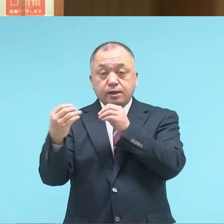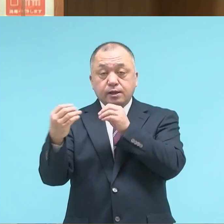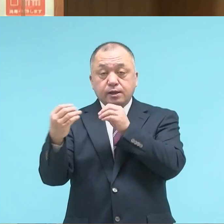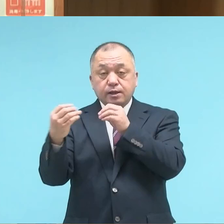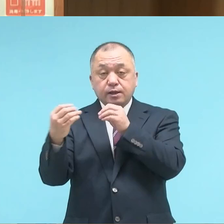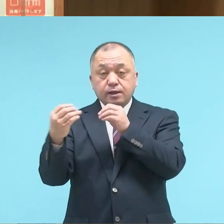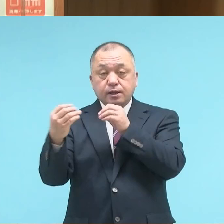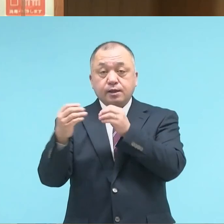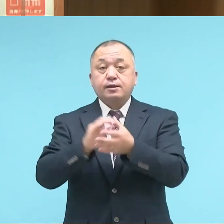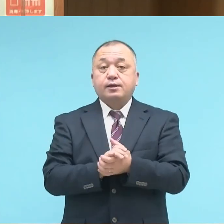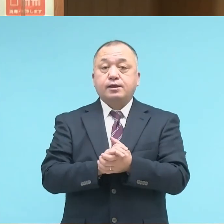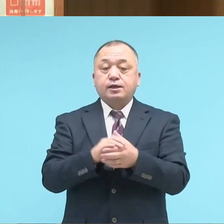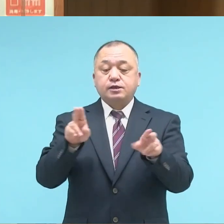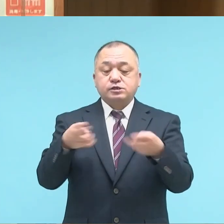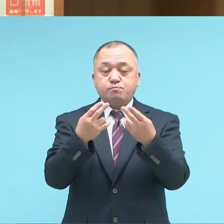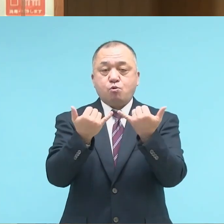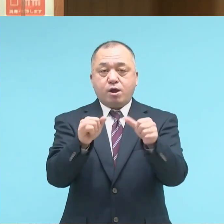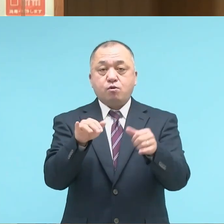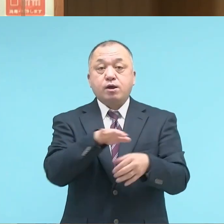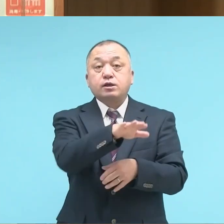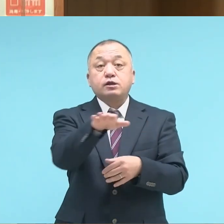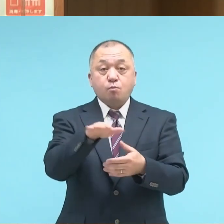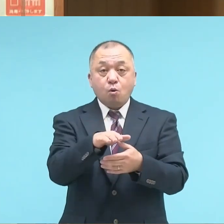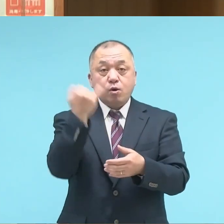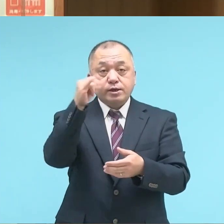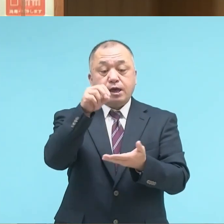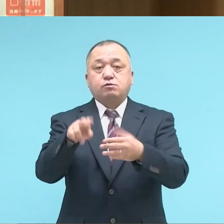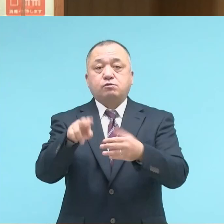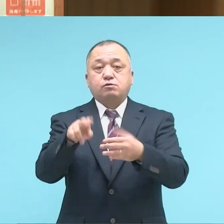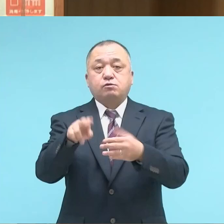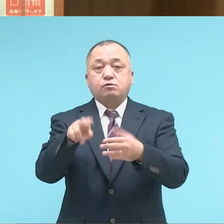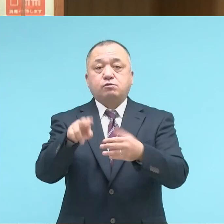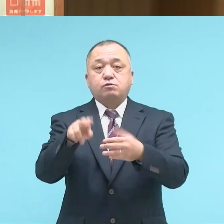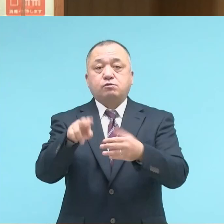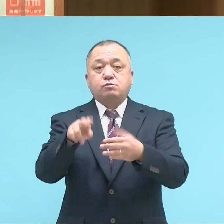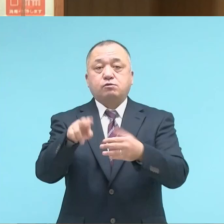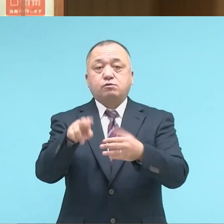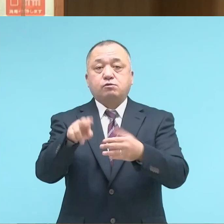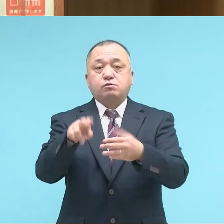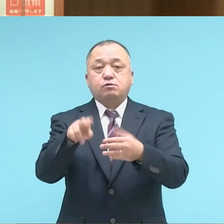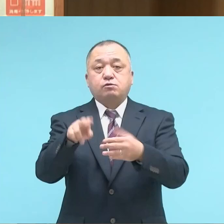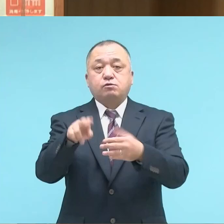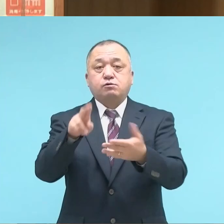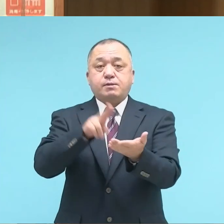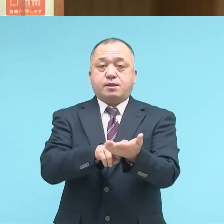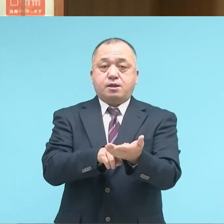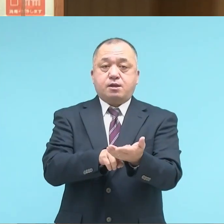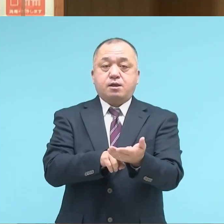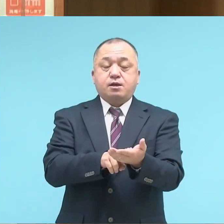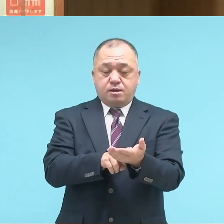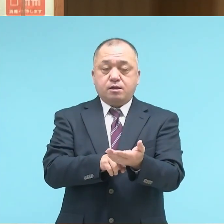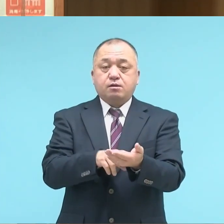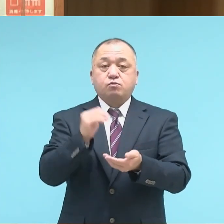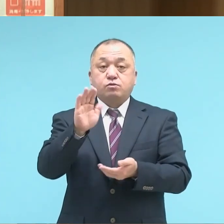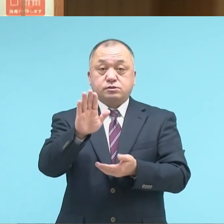話をし、まあ、その専門家の方々にも、ご意見をいただきながら、まあ、対策を決定したということ